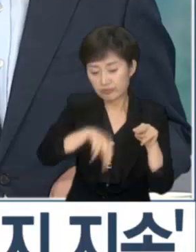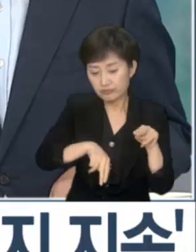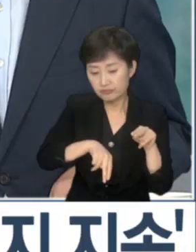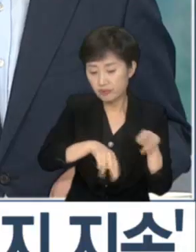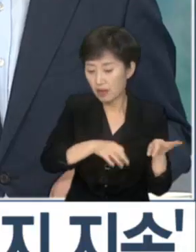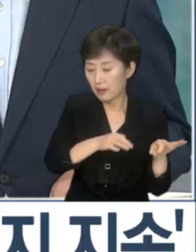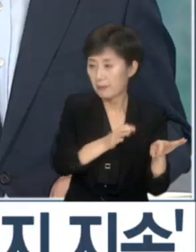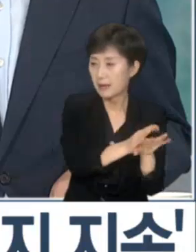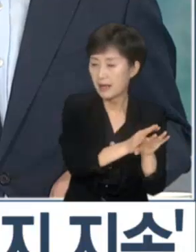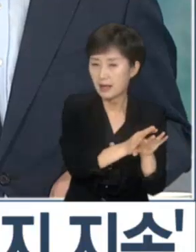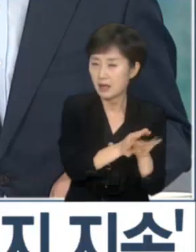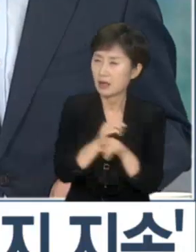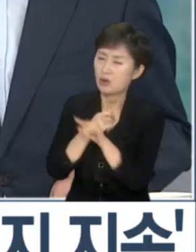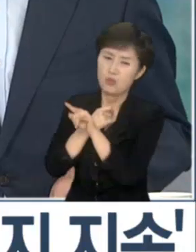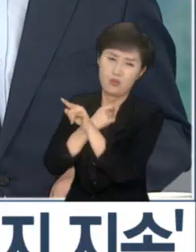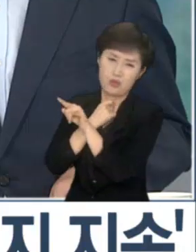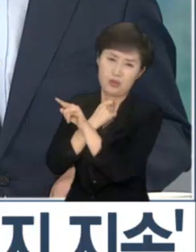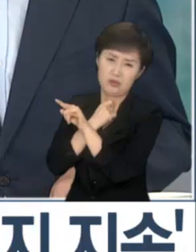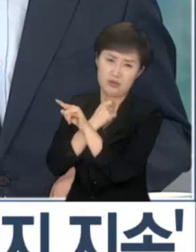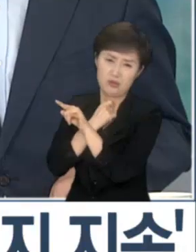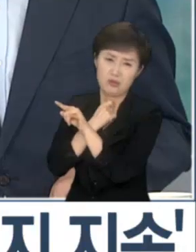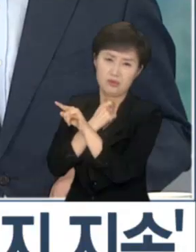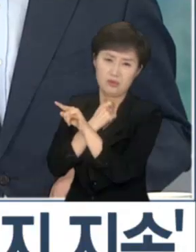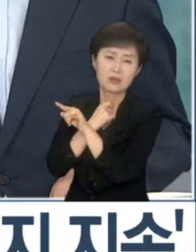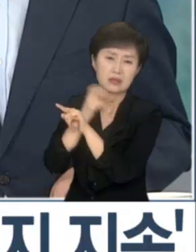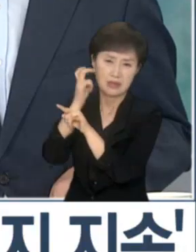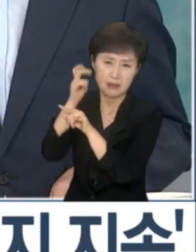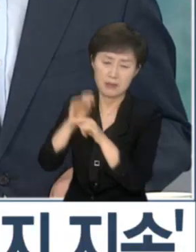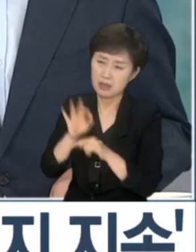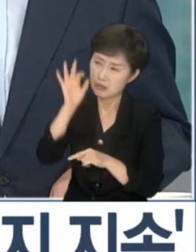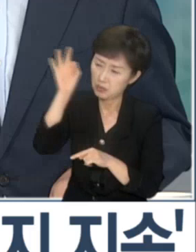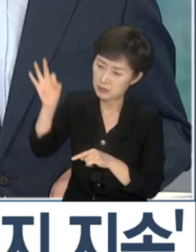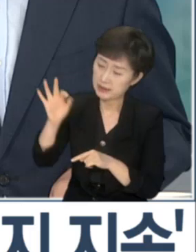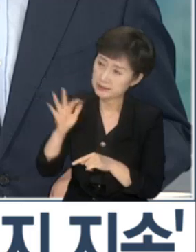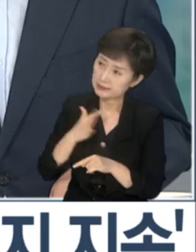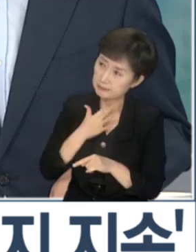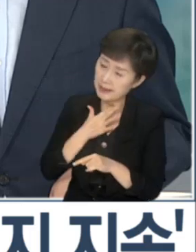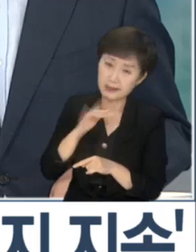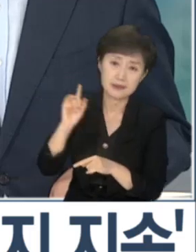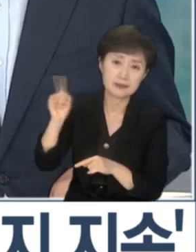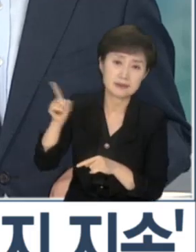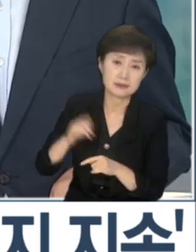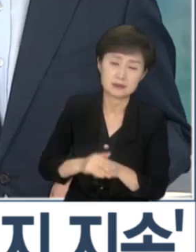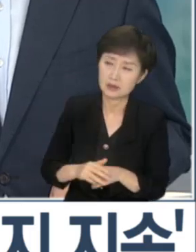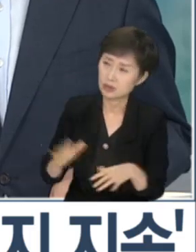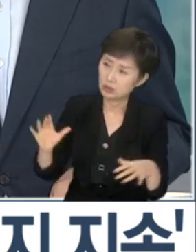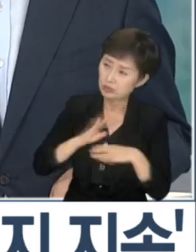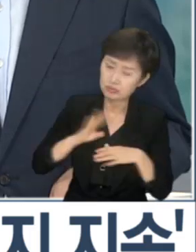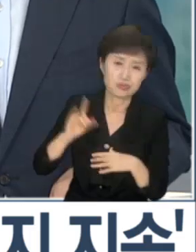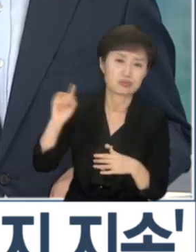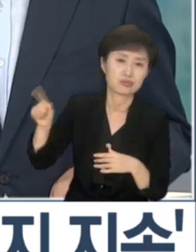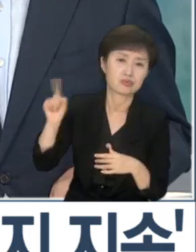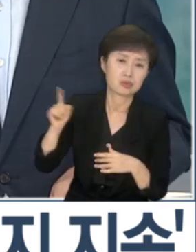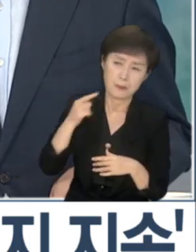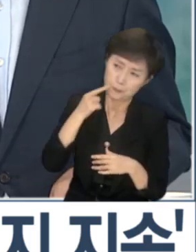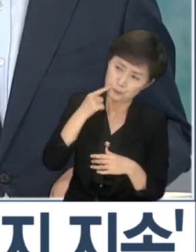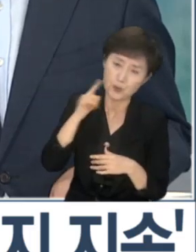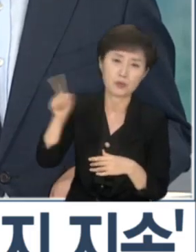퇴출되는 이러한 일이 발생될 수도 있겠죠 얼마나 잔인합니까 얼마나 무섭습니까